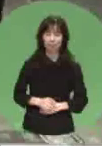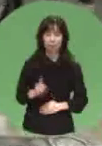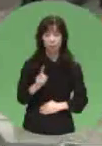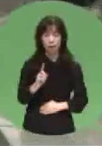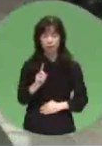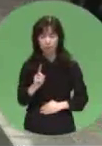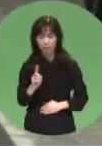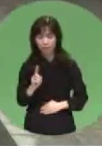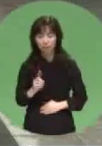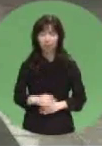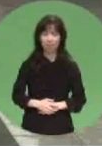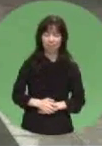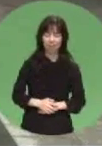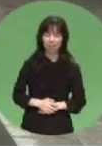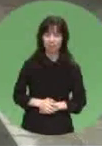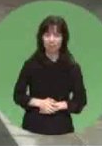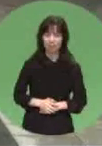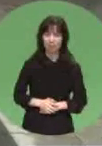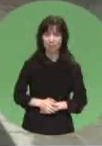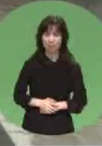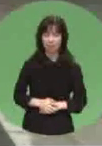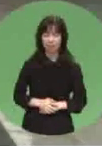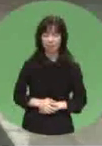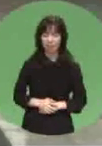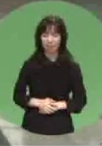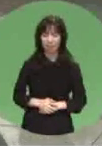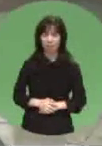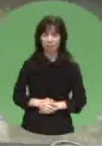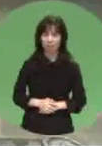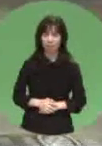なんか入ってます。見てみますね。